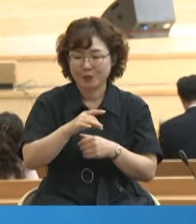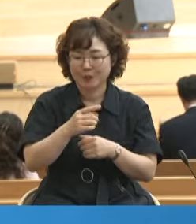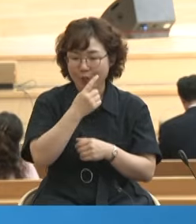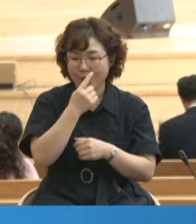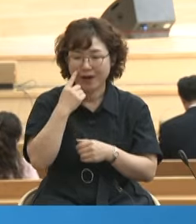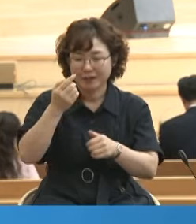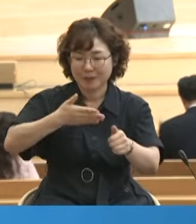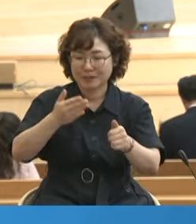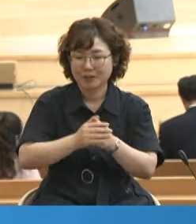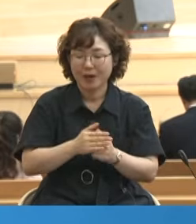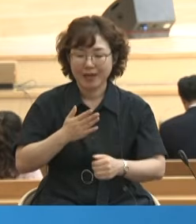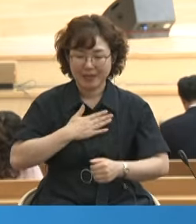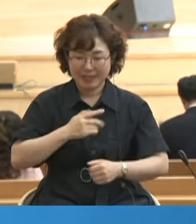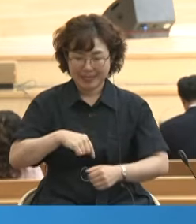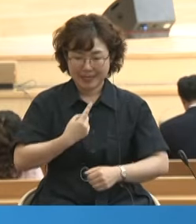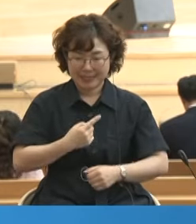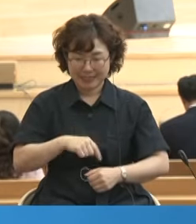자기